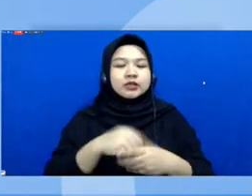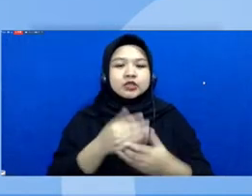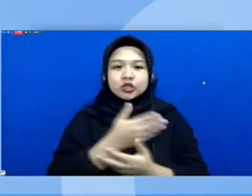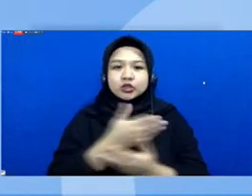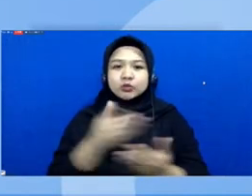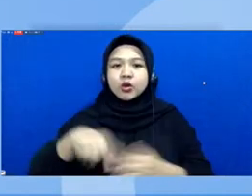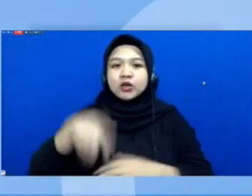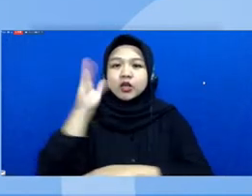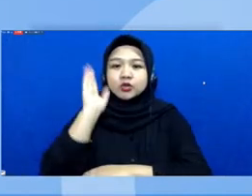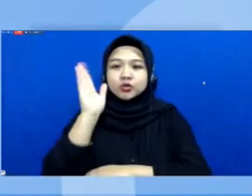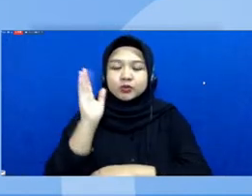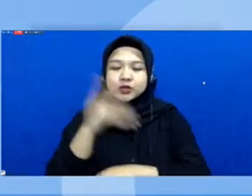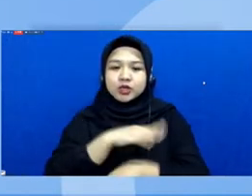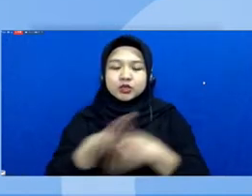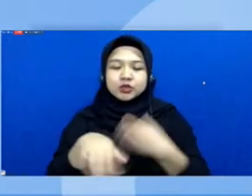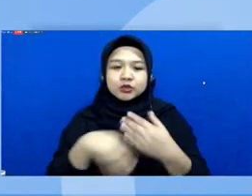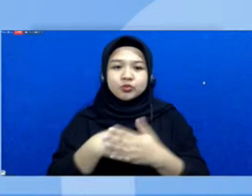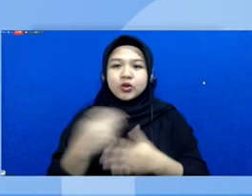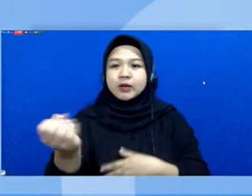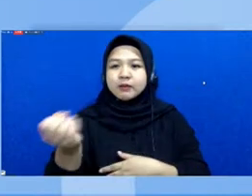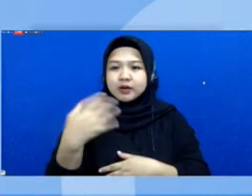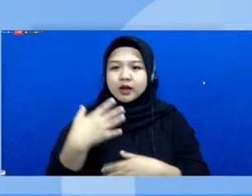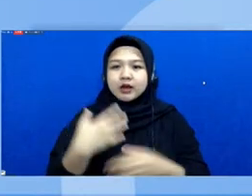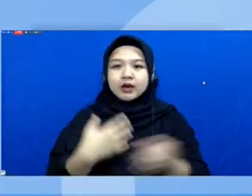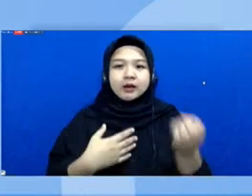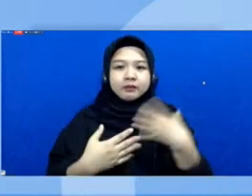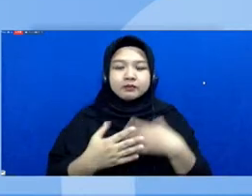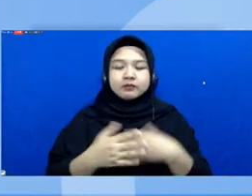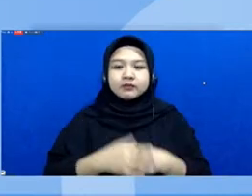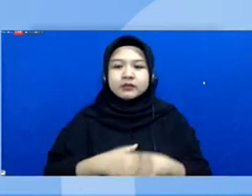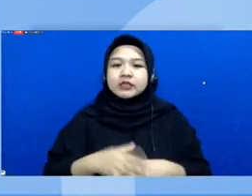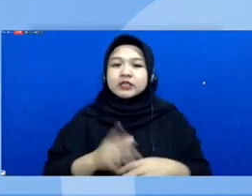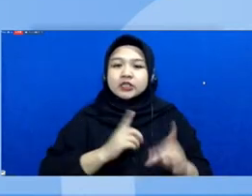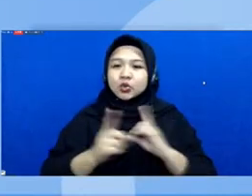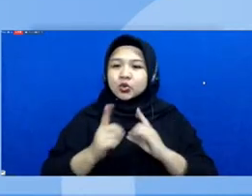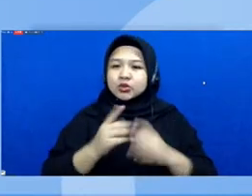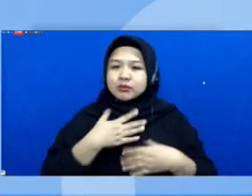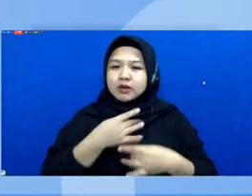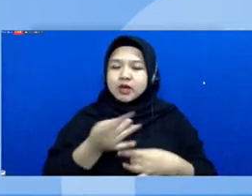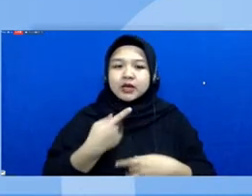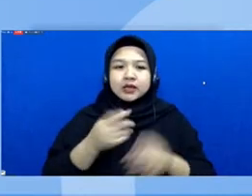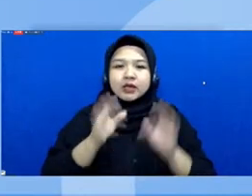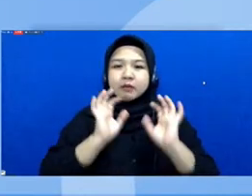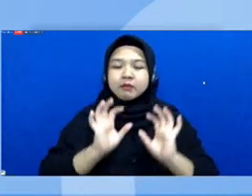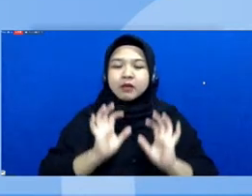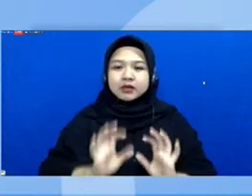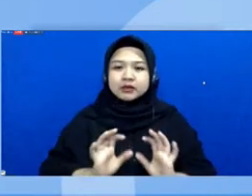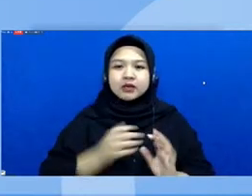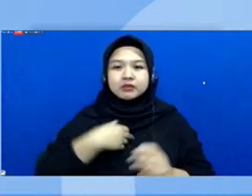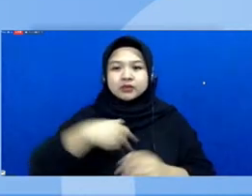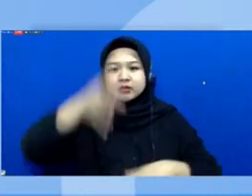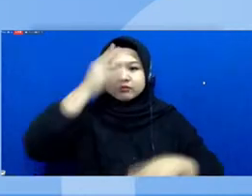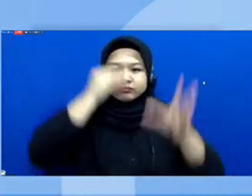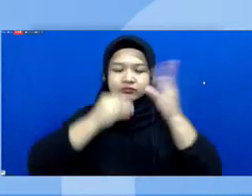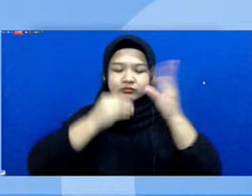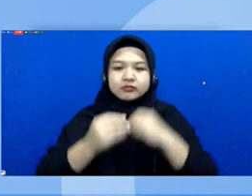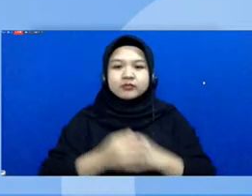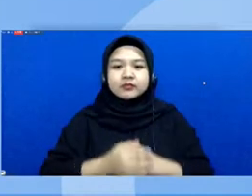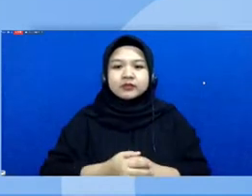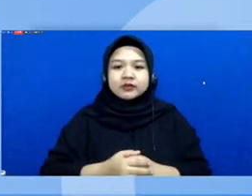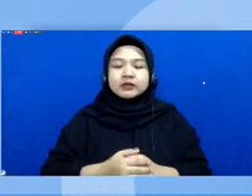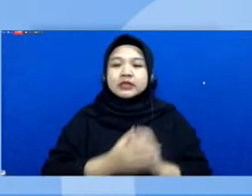narasumber dan semua penanggap. Saya rasa diskusi yang menarik, banyak kita bisa dapatkan dari sana. Hormat juga